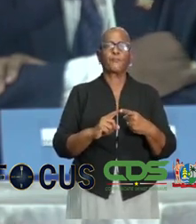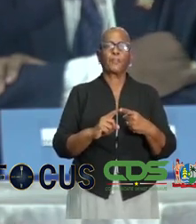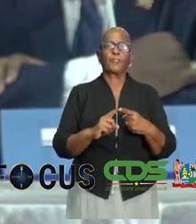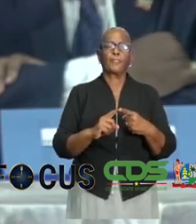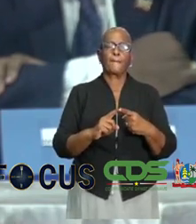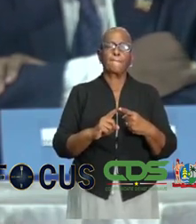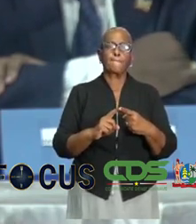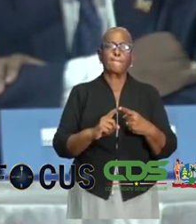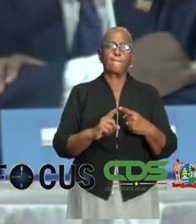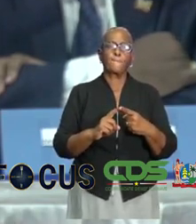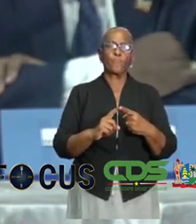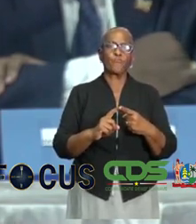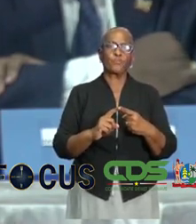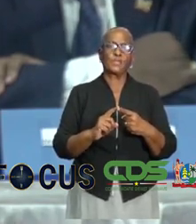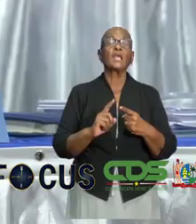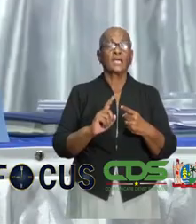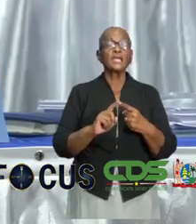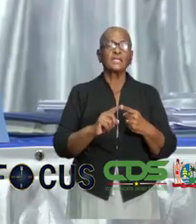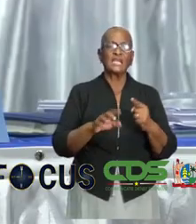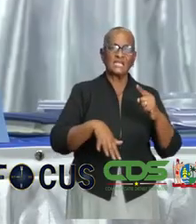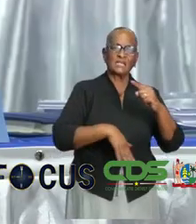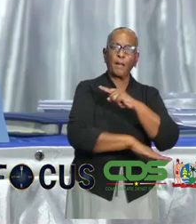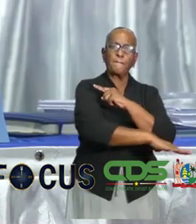van deze gebieden.